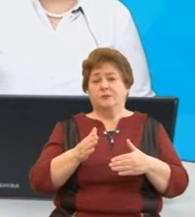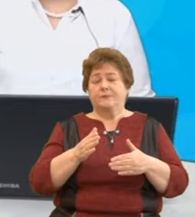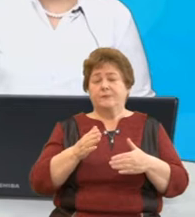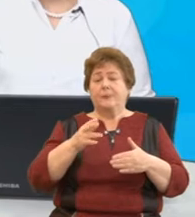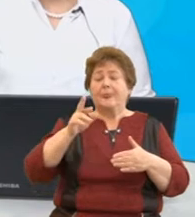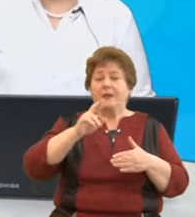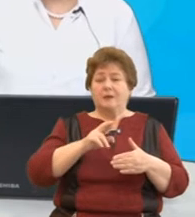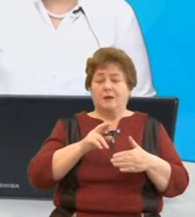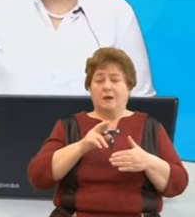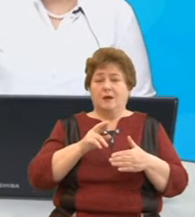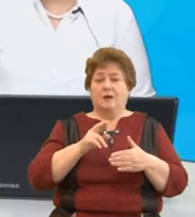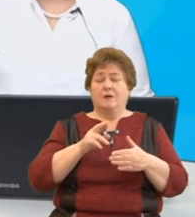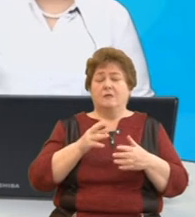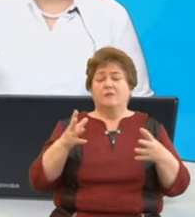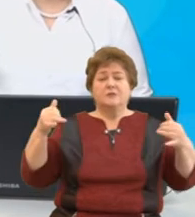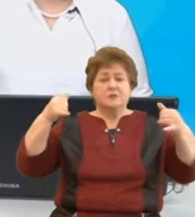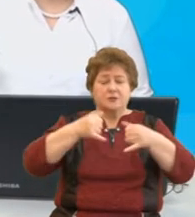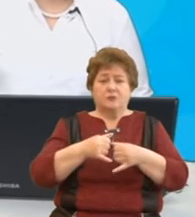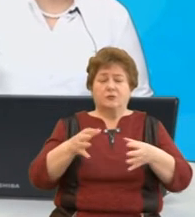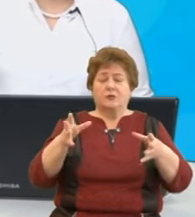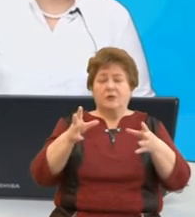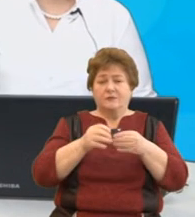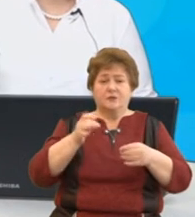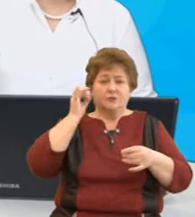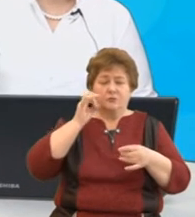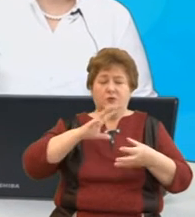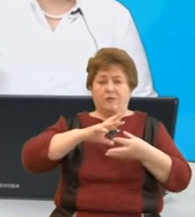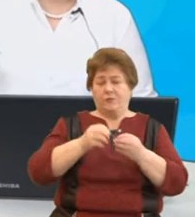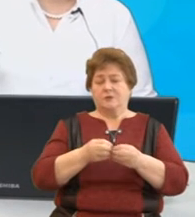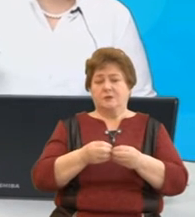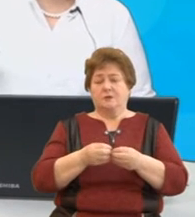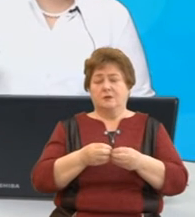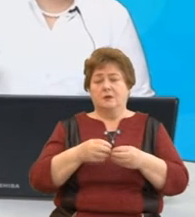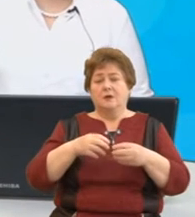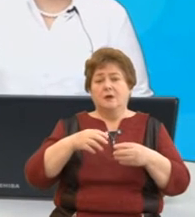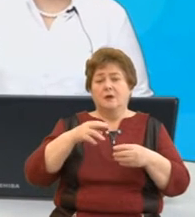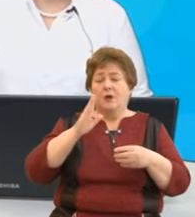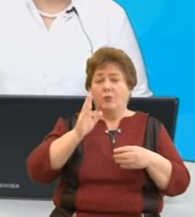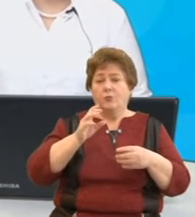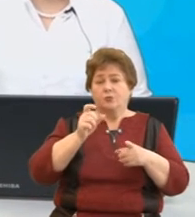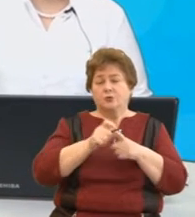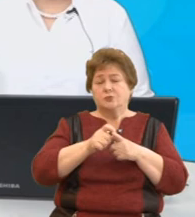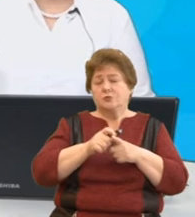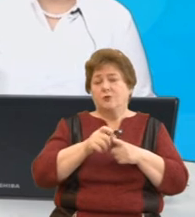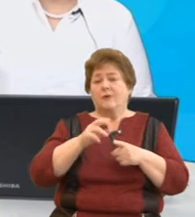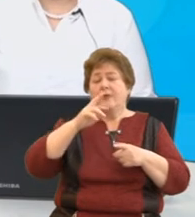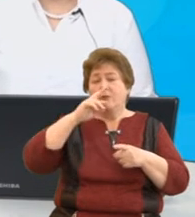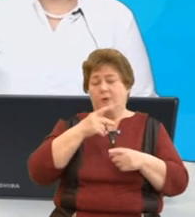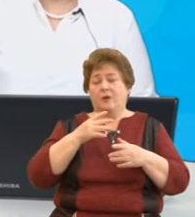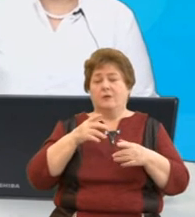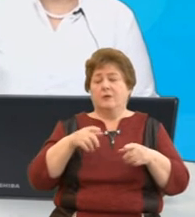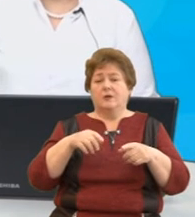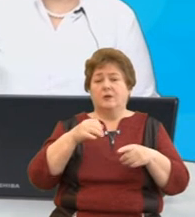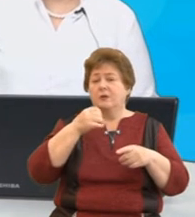я залью все звуки в слове у меня получится слова не то которое я хотела